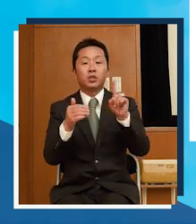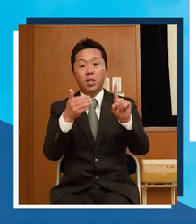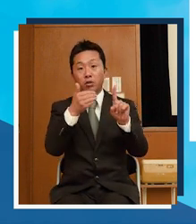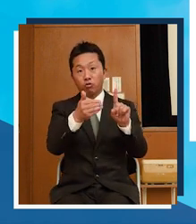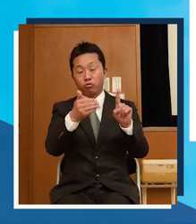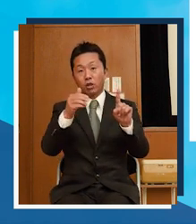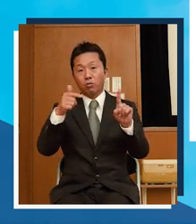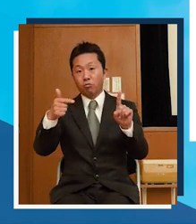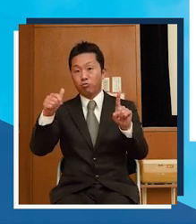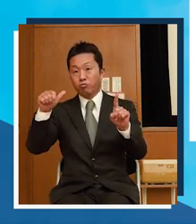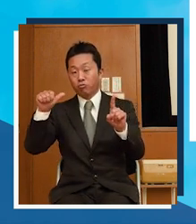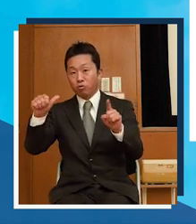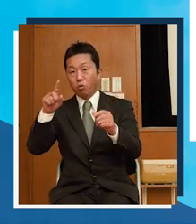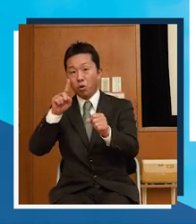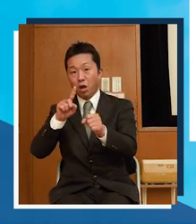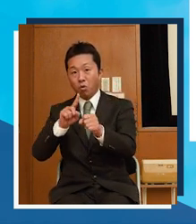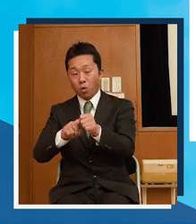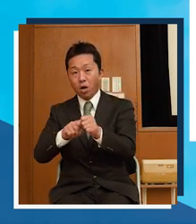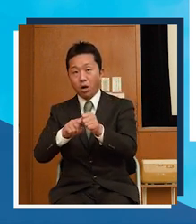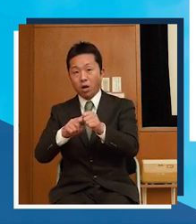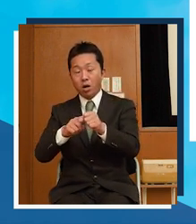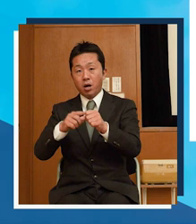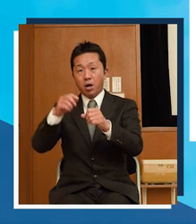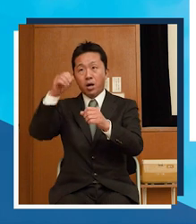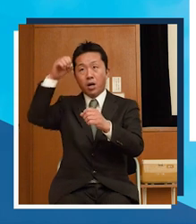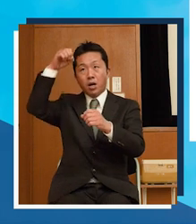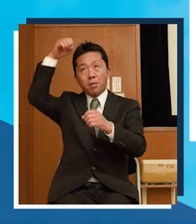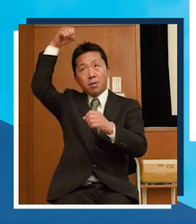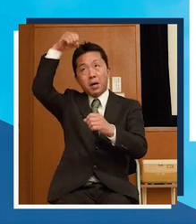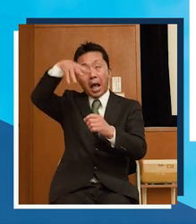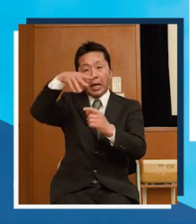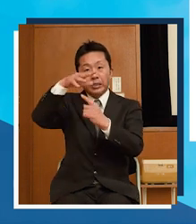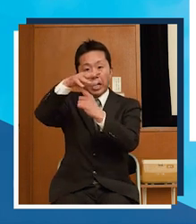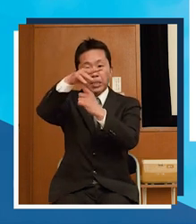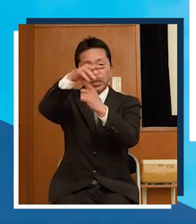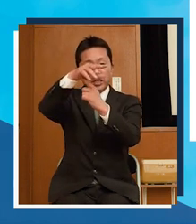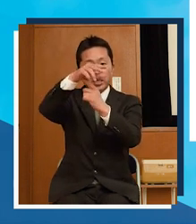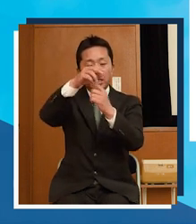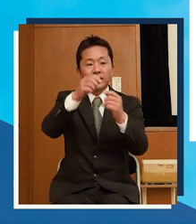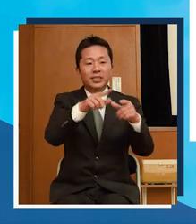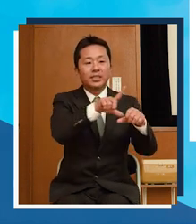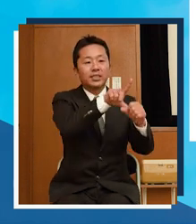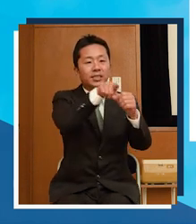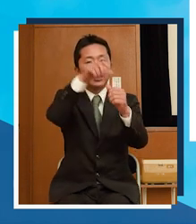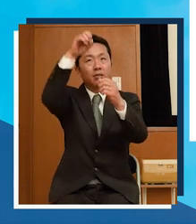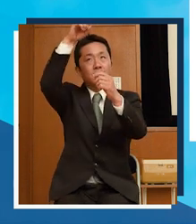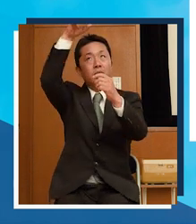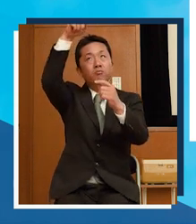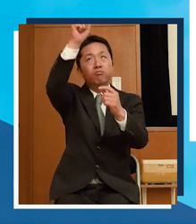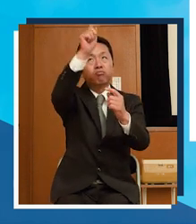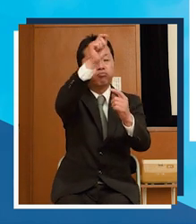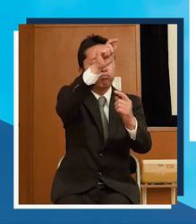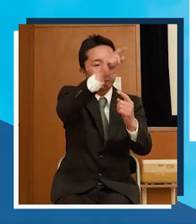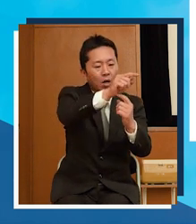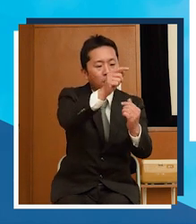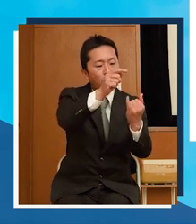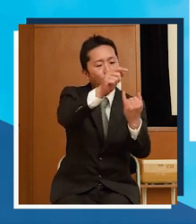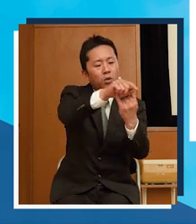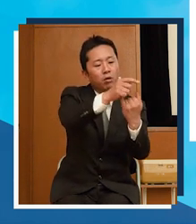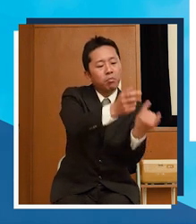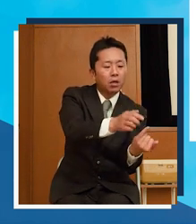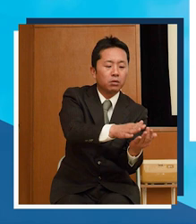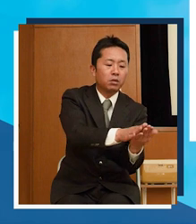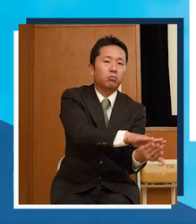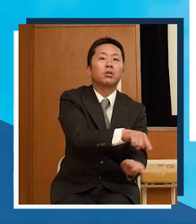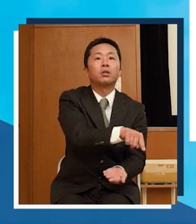は落下さを取り付けたトレーラーがえ住民地域に落下をし女の子が下敷になってなくなっています近年